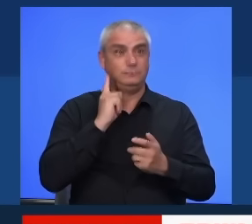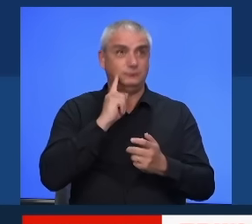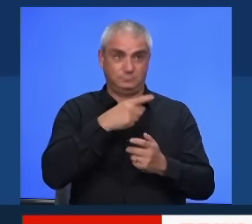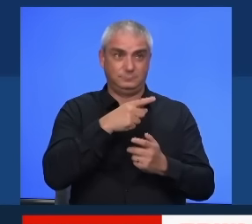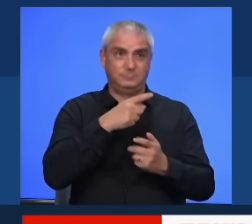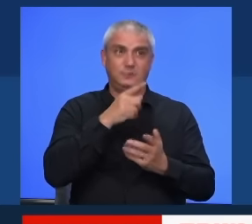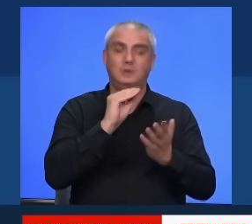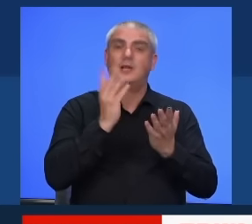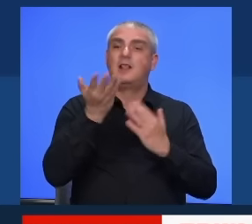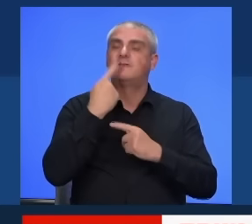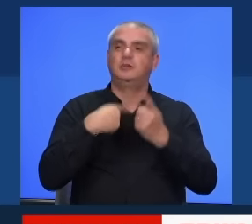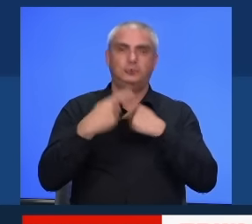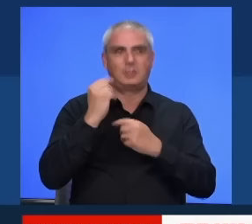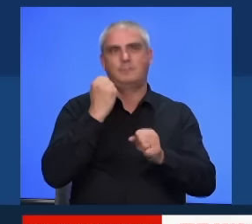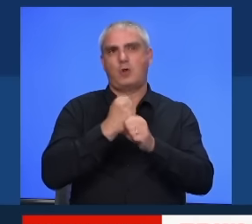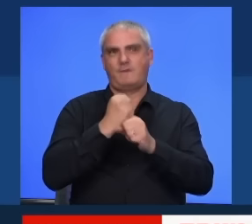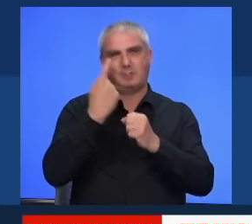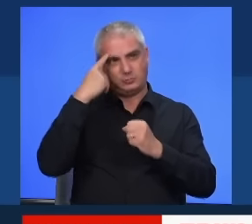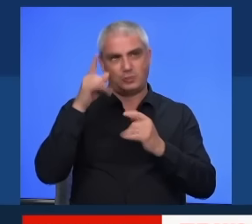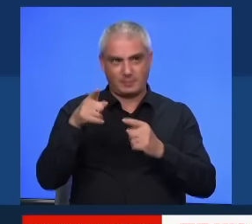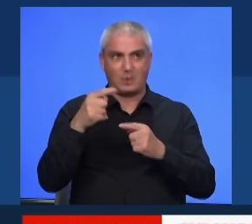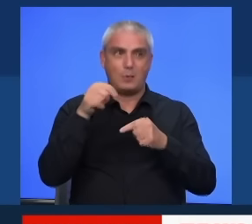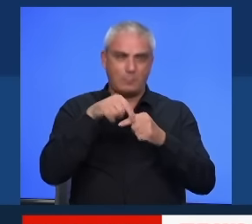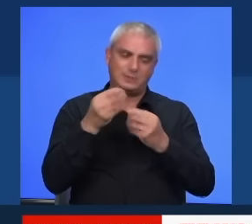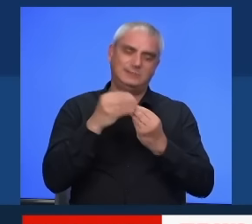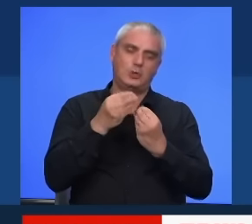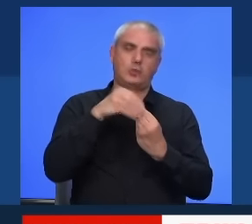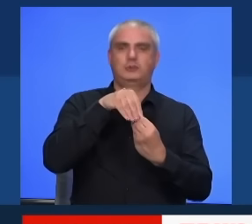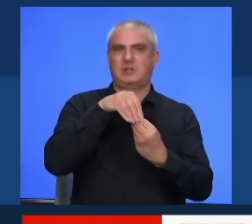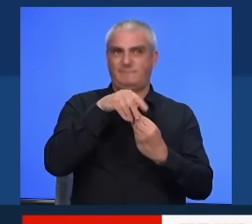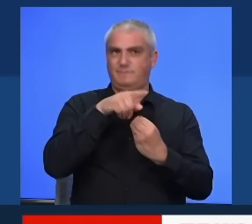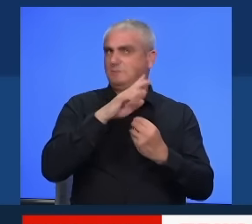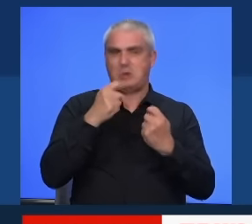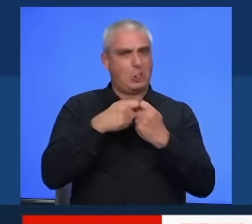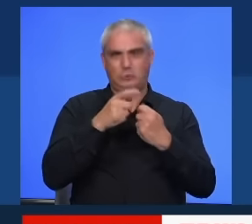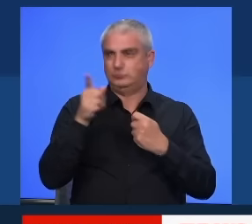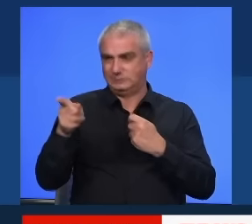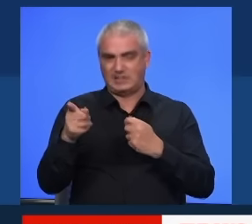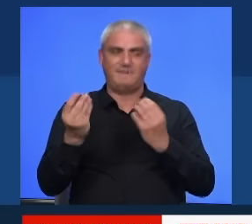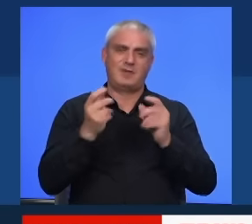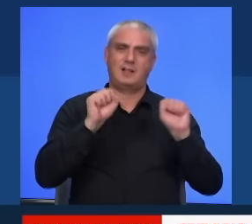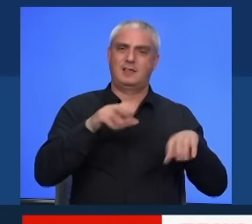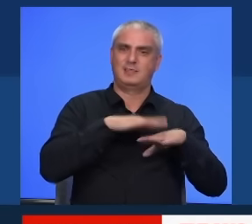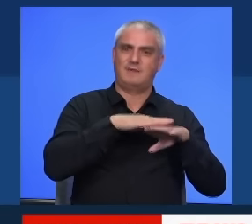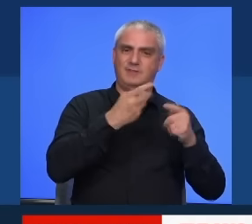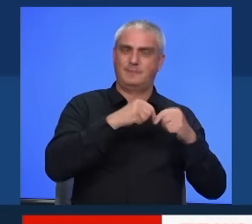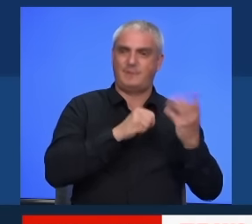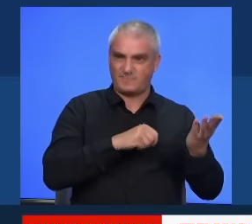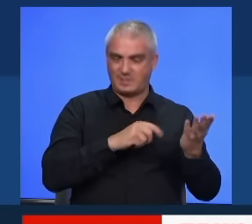נקבע לפני שנים רבות על שם העובד שפיתח אותו, והפלוס הוא סימן לתוסף. אין כל קשר בין שם המוצר לבעלי התפקידים בוועדה.